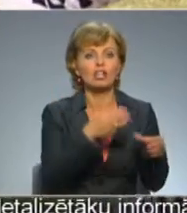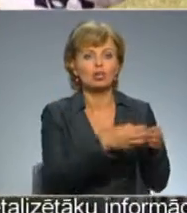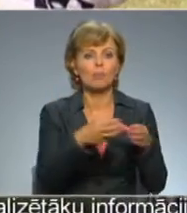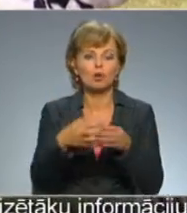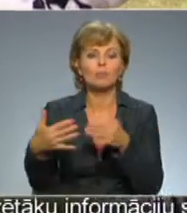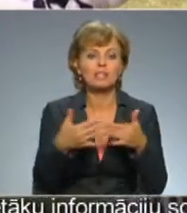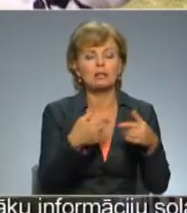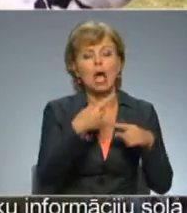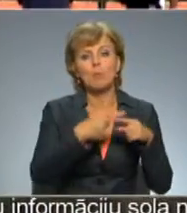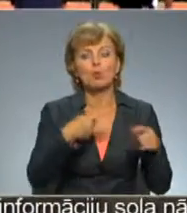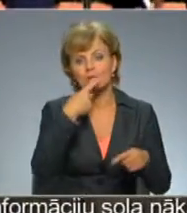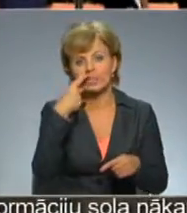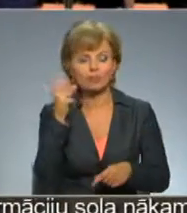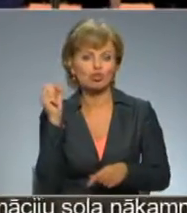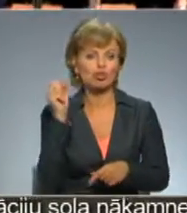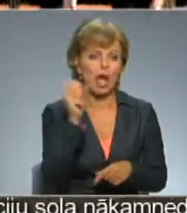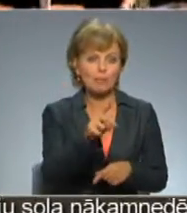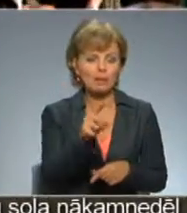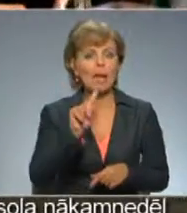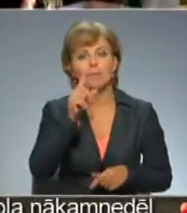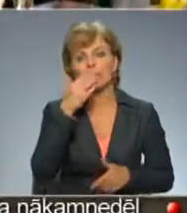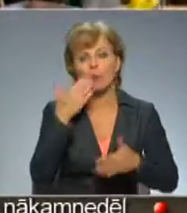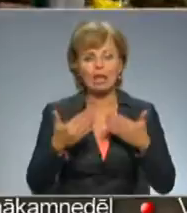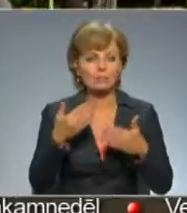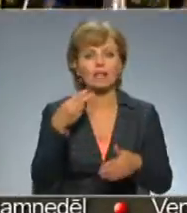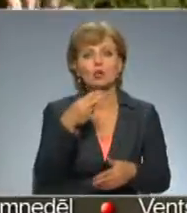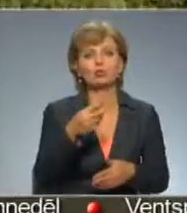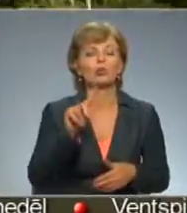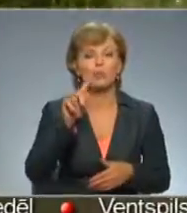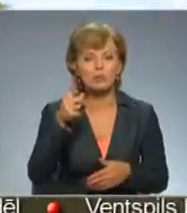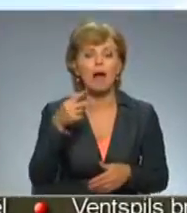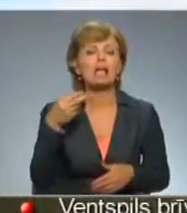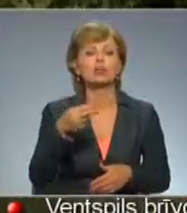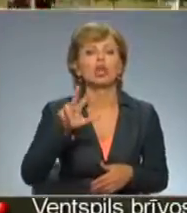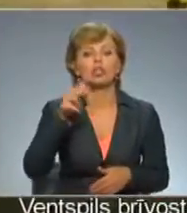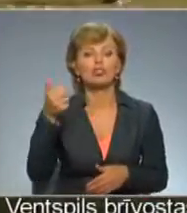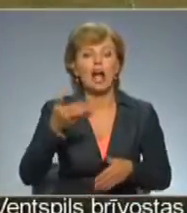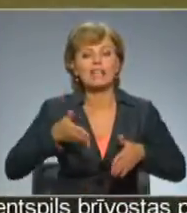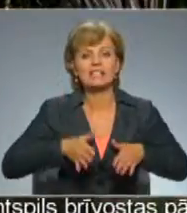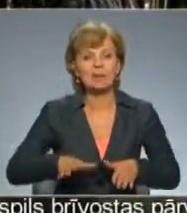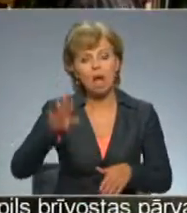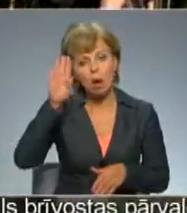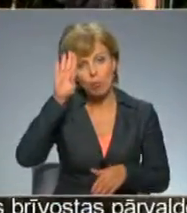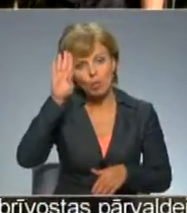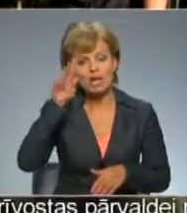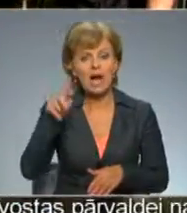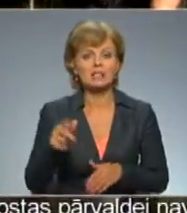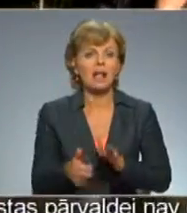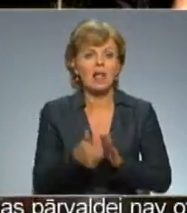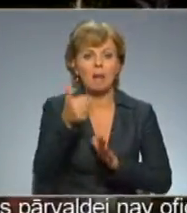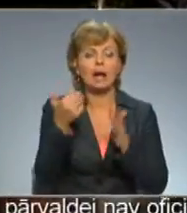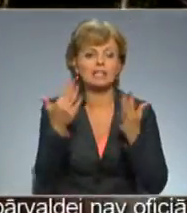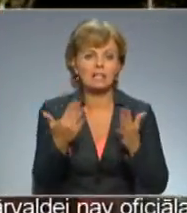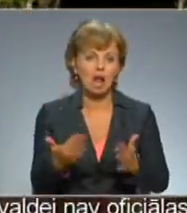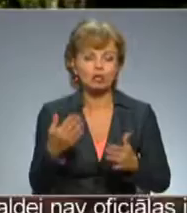ap 500 šķēpmetēju. Pirmie roku iemēģina 2002. 2003. Gadā dzimušie puikas, un šeit labākais